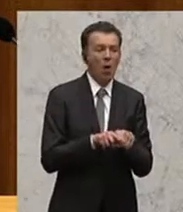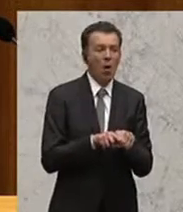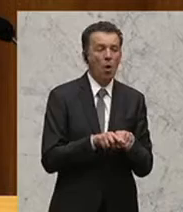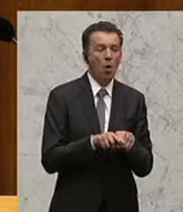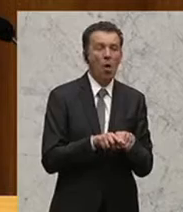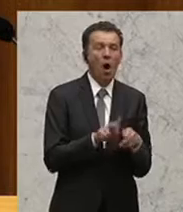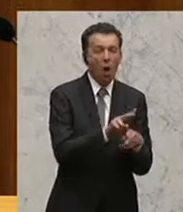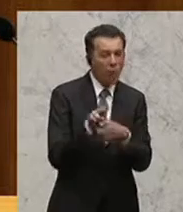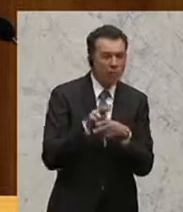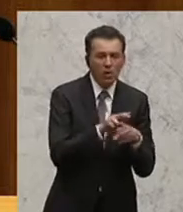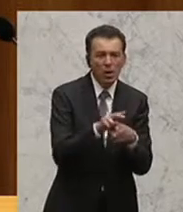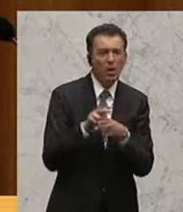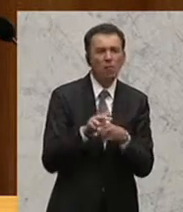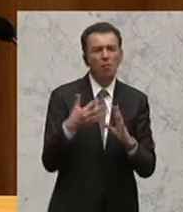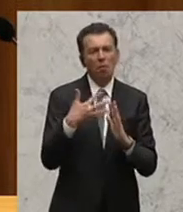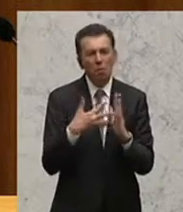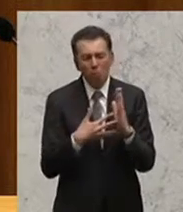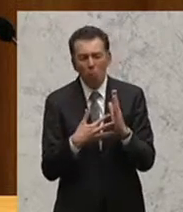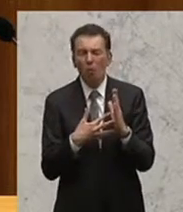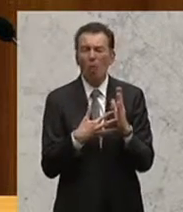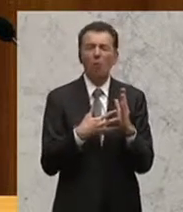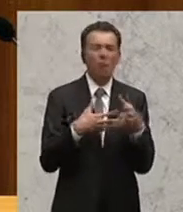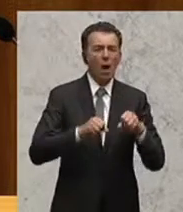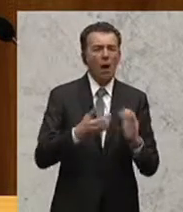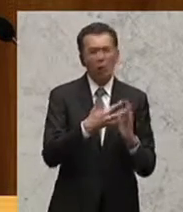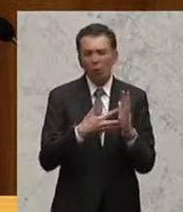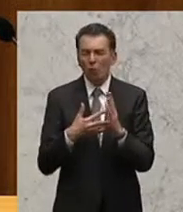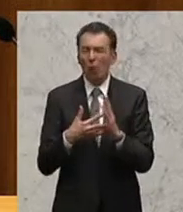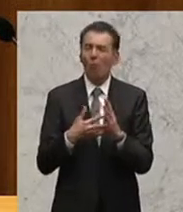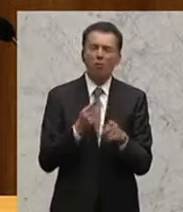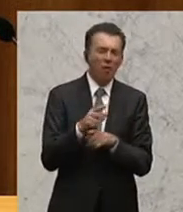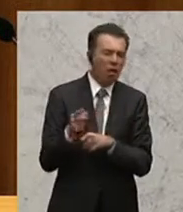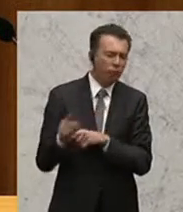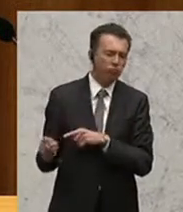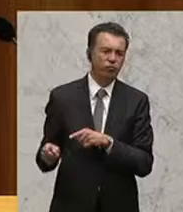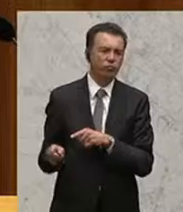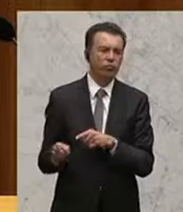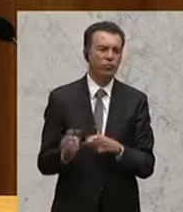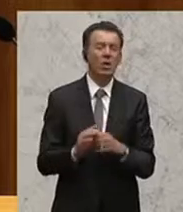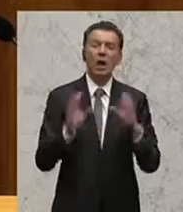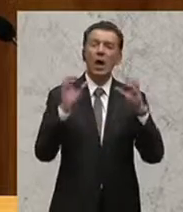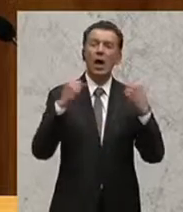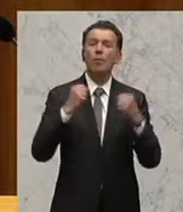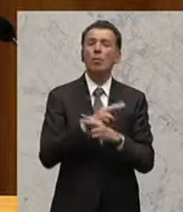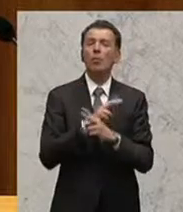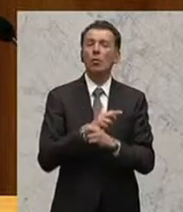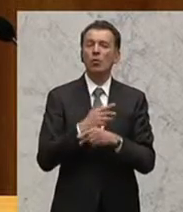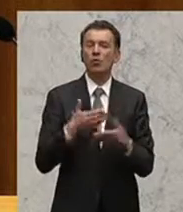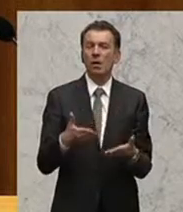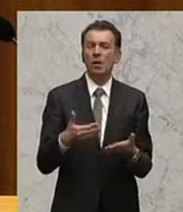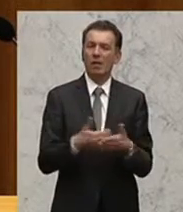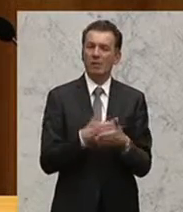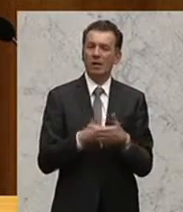der Aufsicht, der Prüforgane. Und man wird ja wohl der Republik in ihrer Vertretung